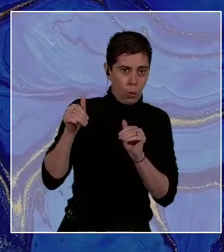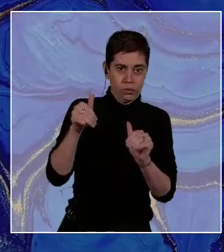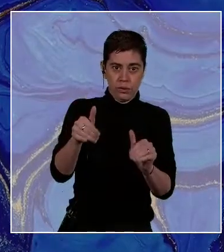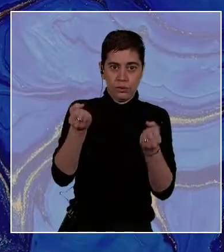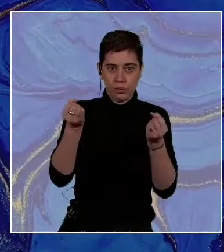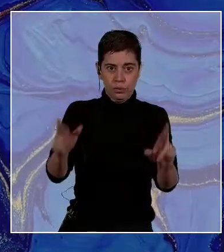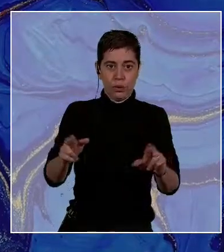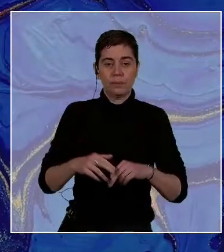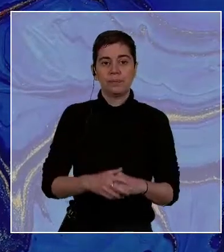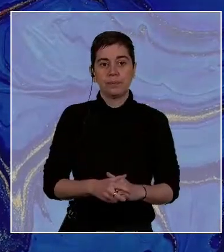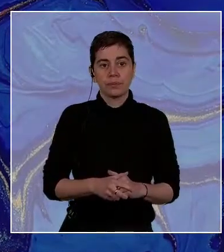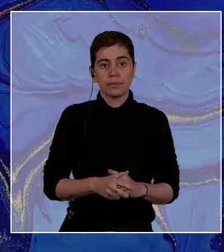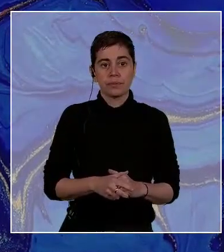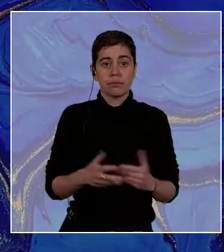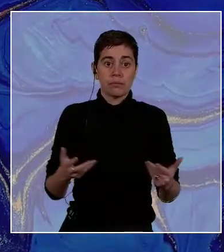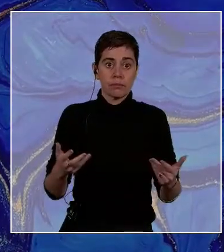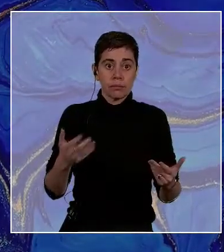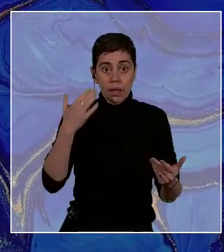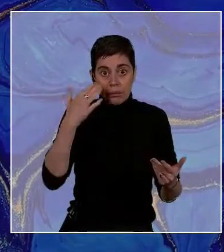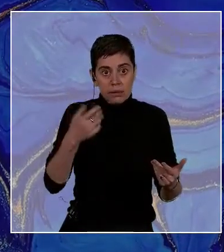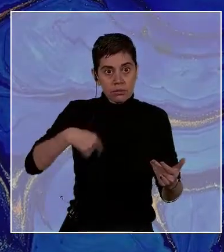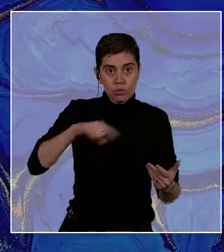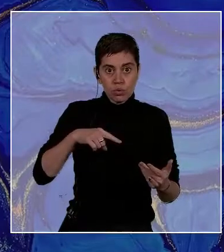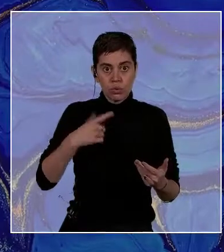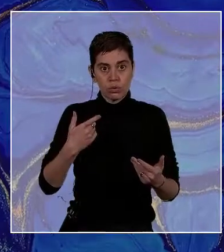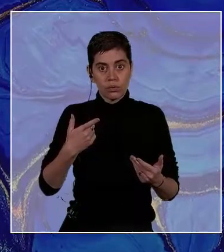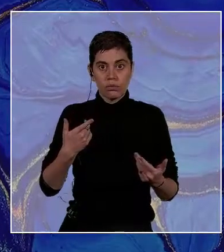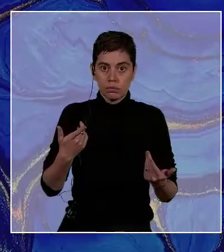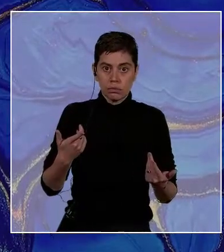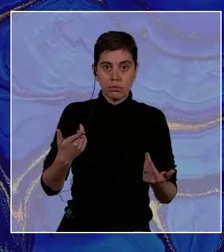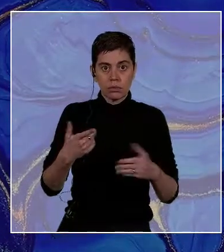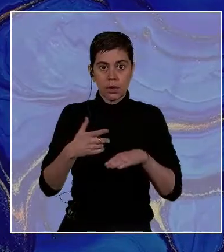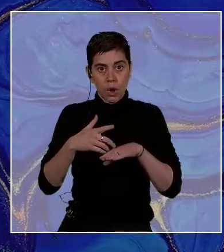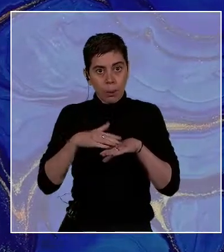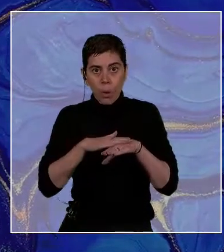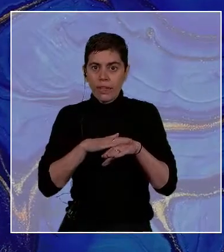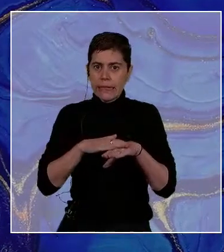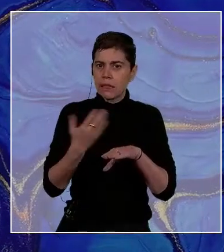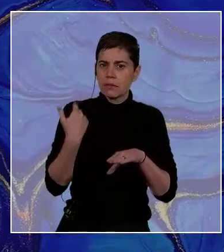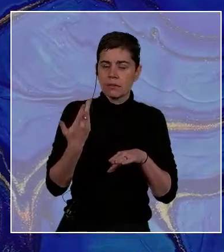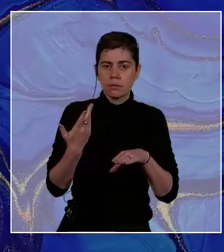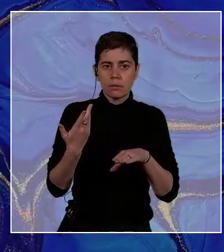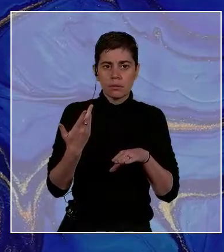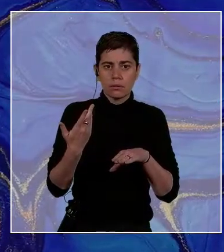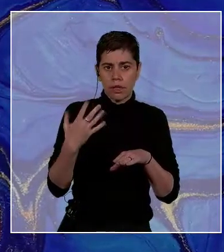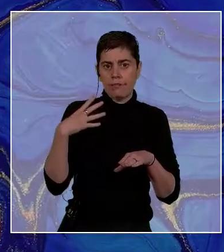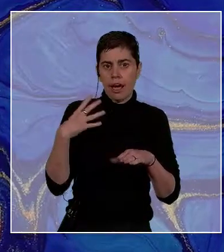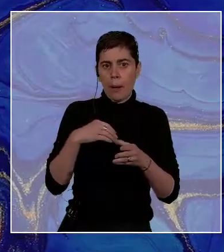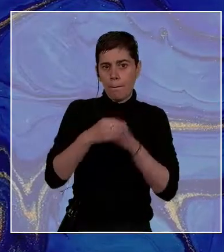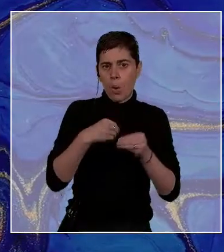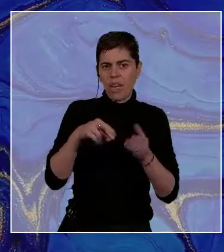particulier si l'on voit les politiques extrêmes qui ont été pratiquées dans certaines régions du